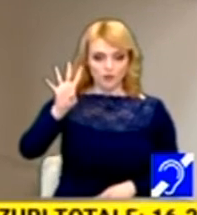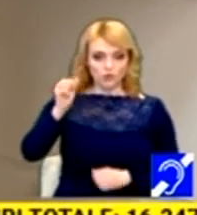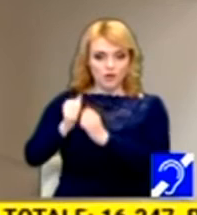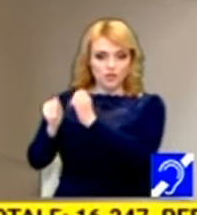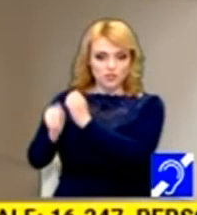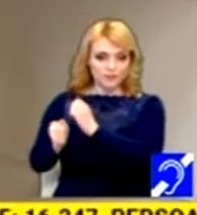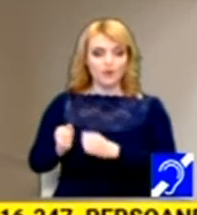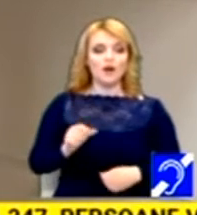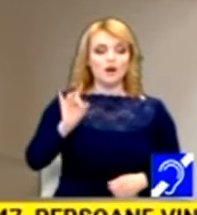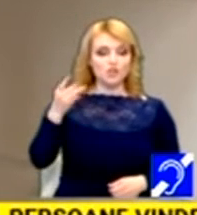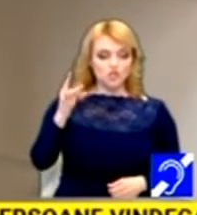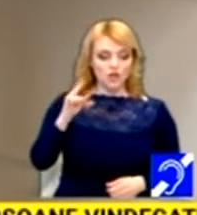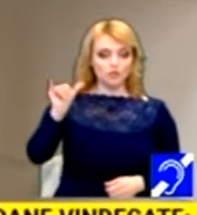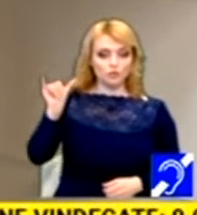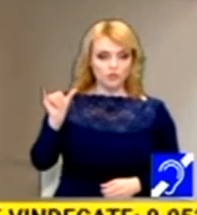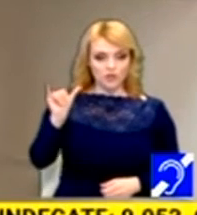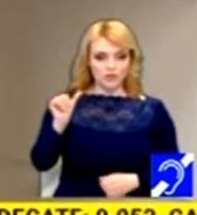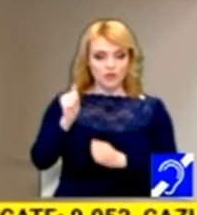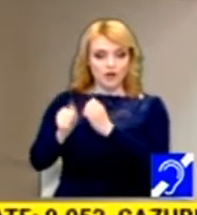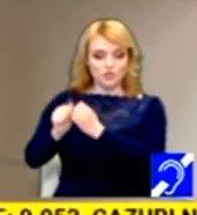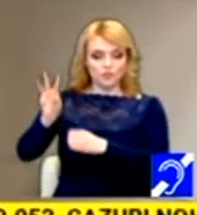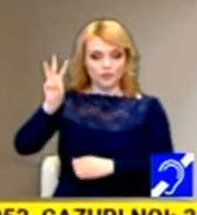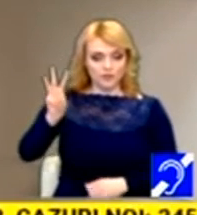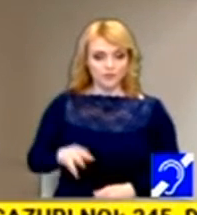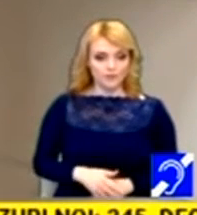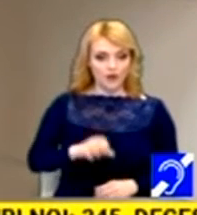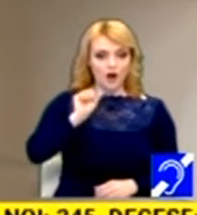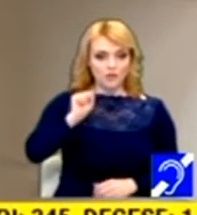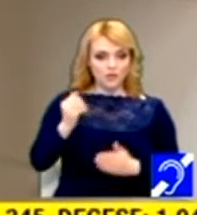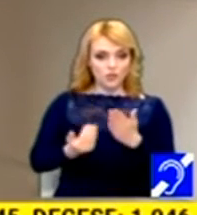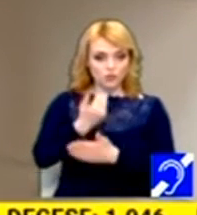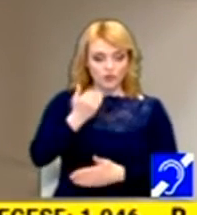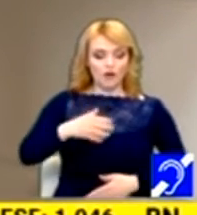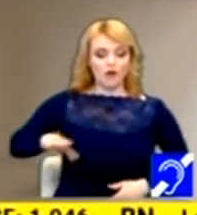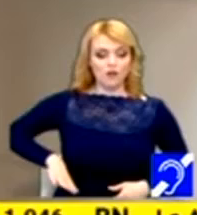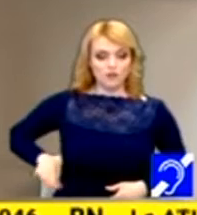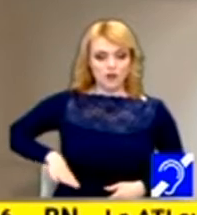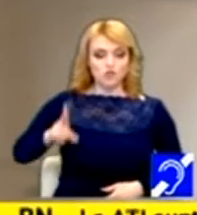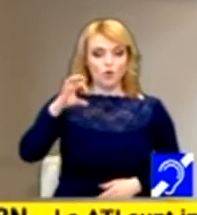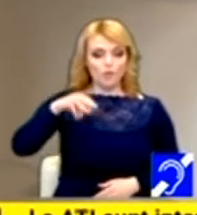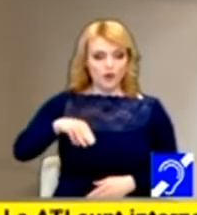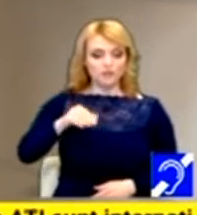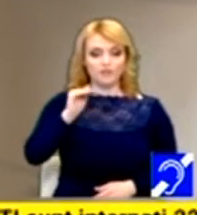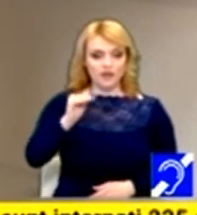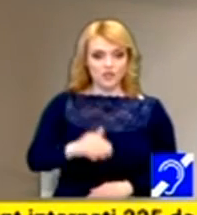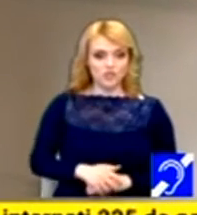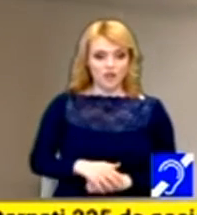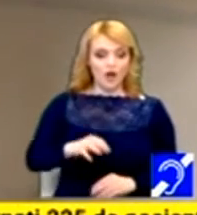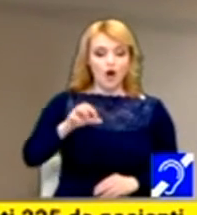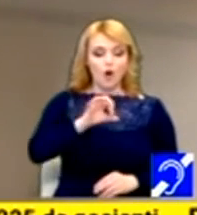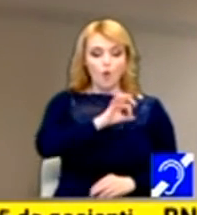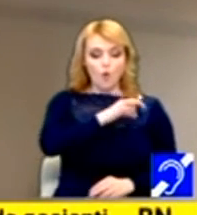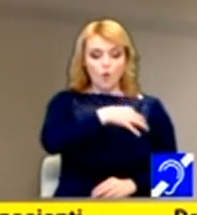cazuri, Râșcani, Ungheni 3 cazuri, Anenii Noi, Călăraș, Comrat, Fălești,